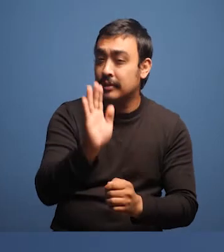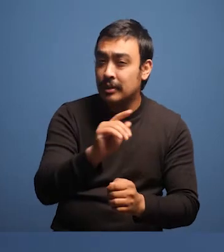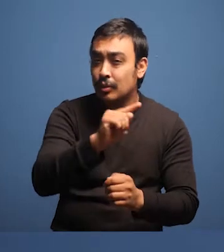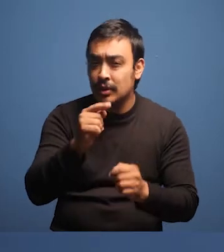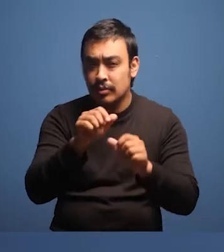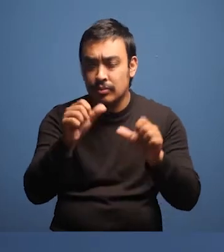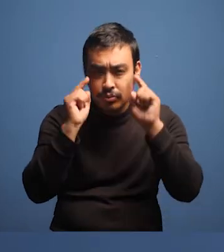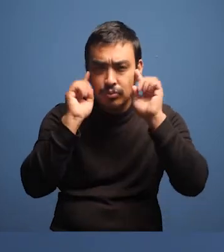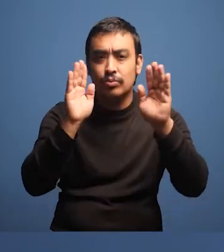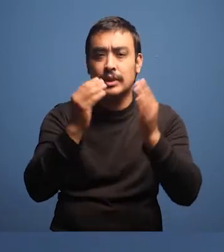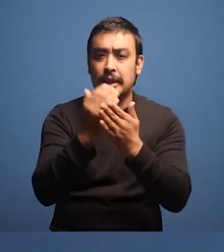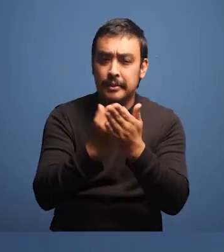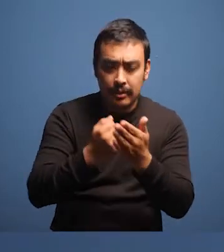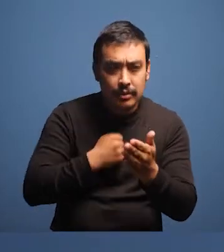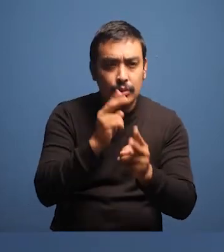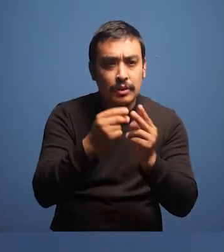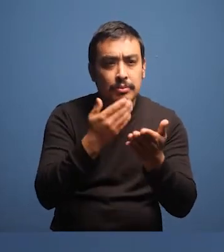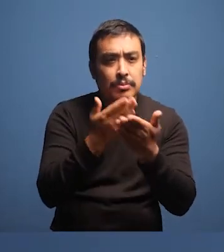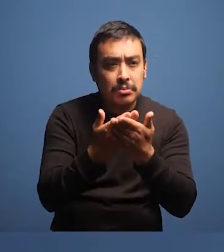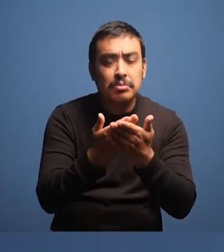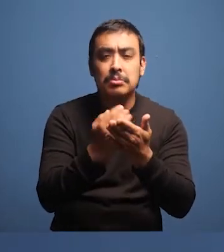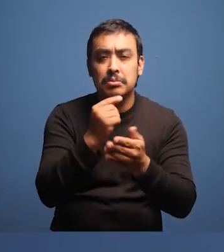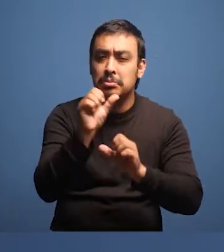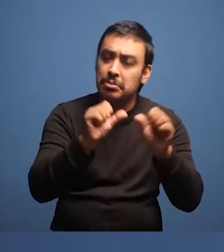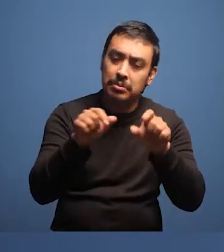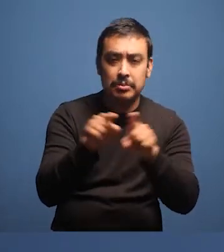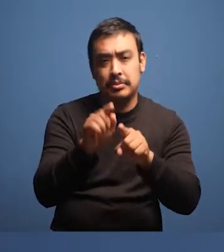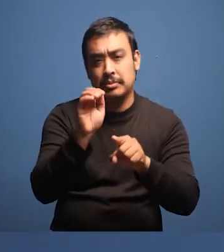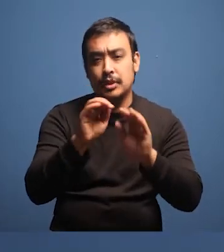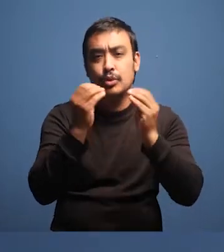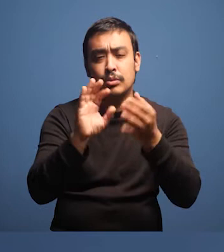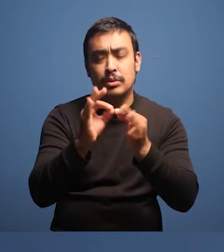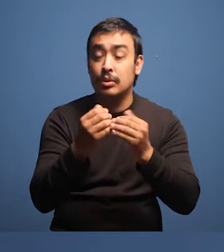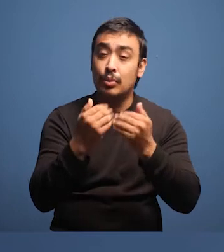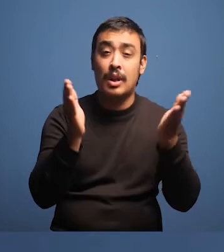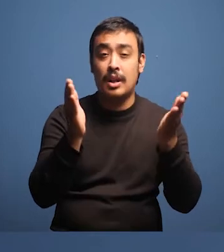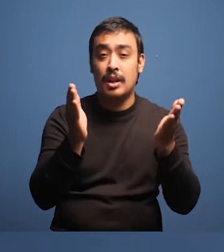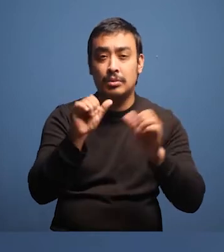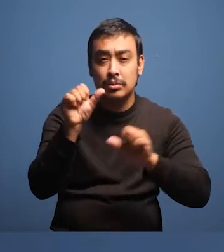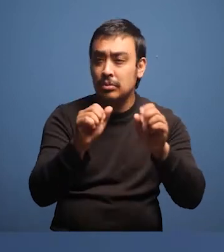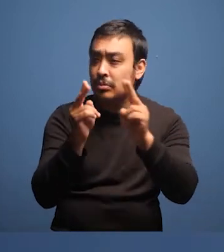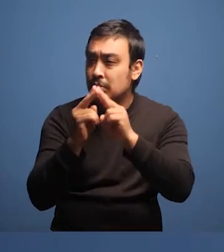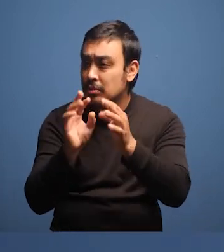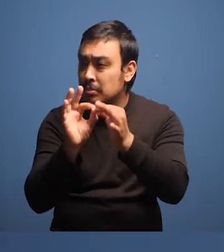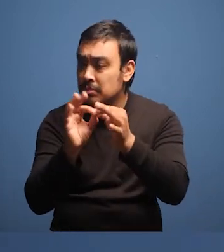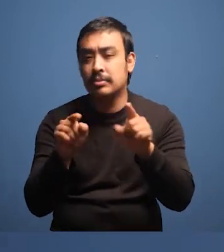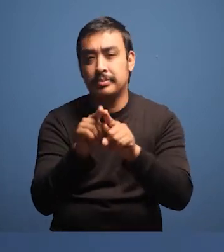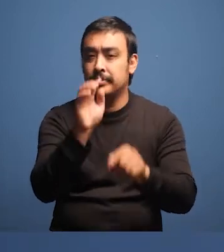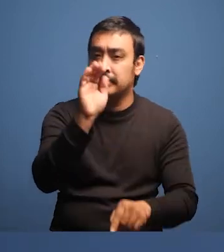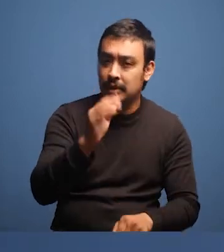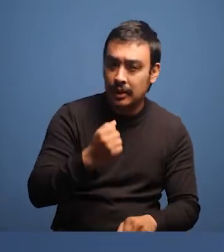अवेरनेसहरू गर्न मन लाग्यो, आफ्नो कुरा राख्न मन लाग्यो, जे गर्न सक्छौँ त्यो सबै सोसियल मिडियामा ओपन छ नि त। जोसँग कनेक्ट हुन मन लागे पनि त्यो पनि छ, आफ्नो